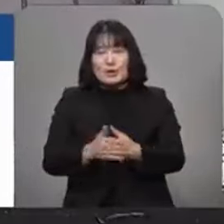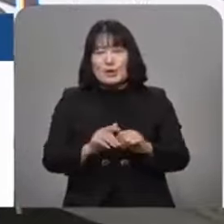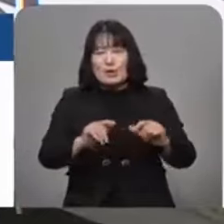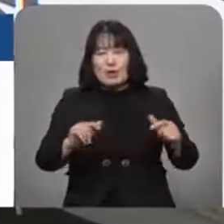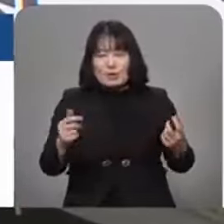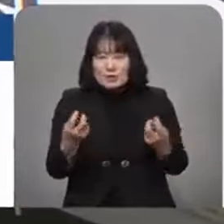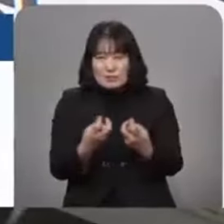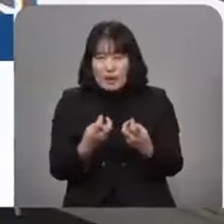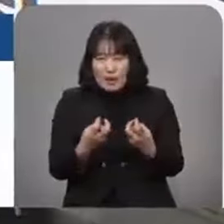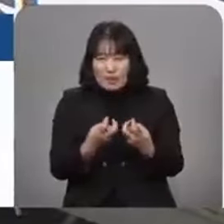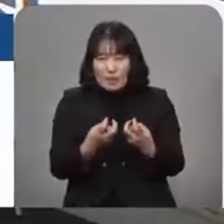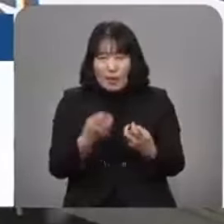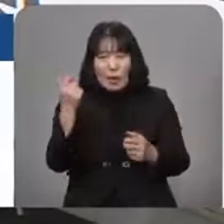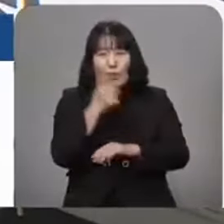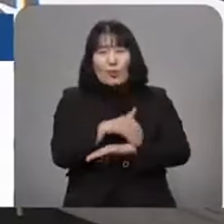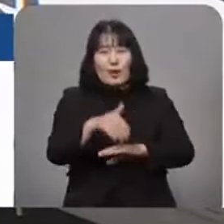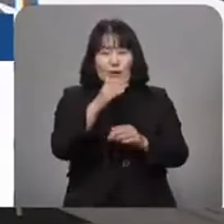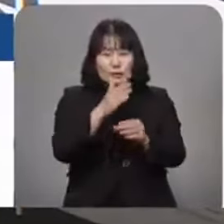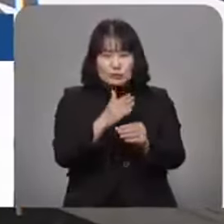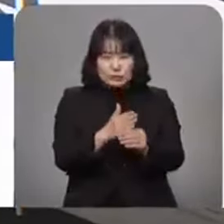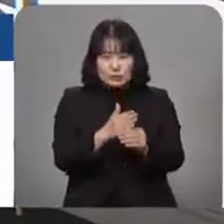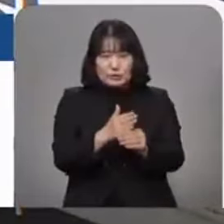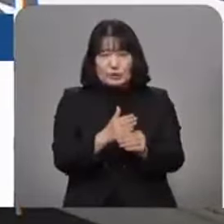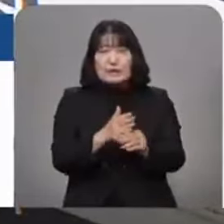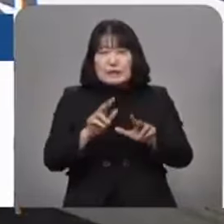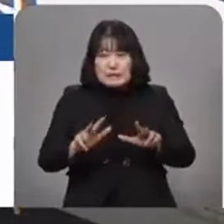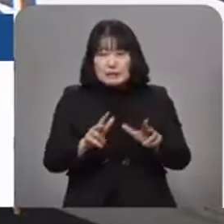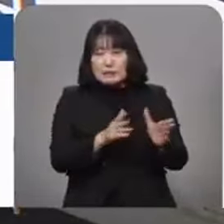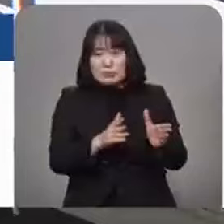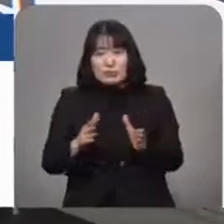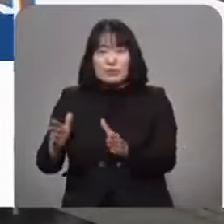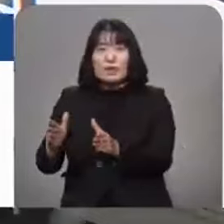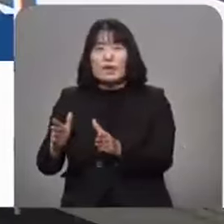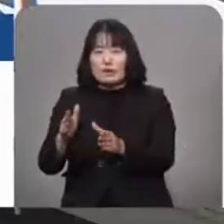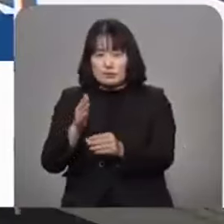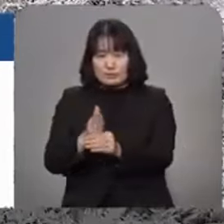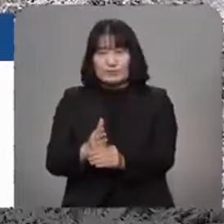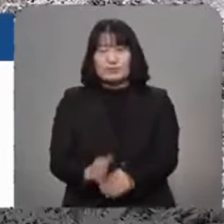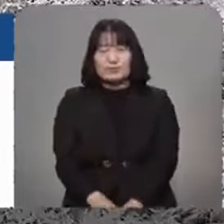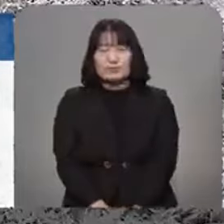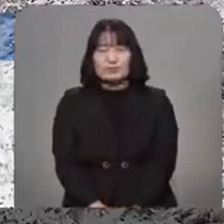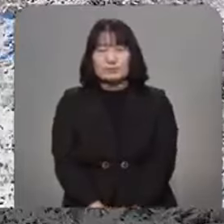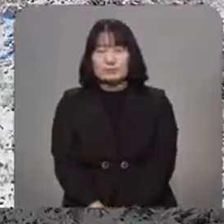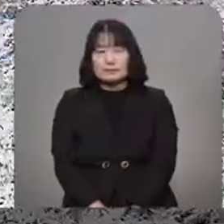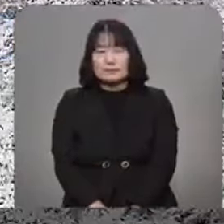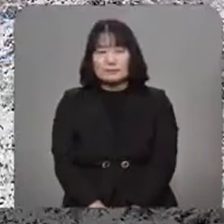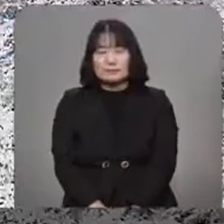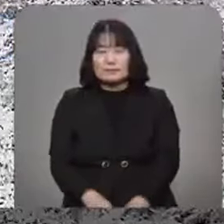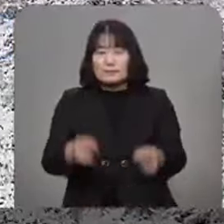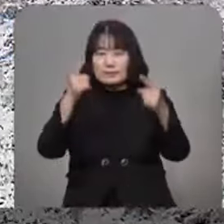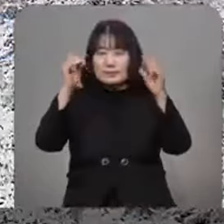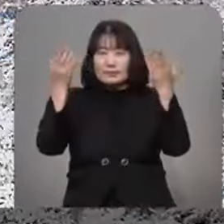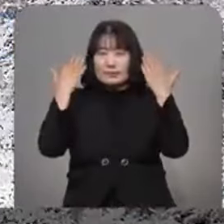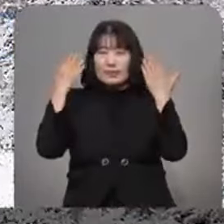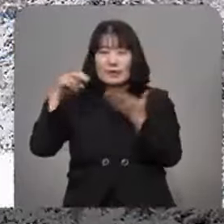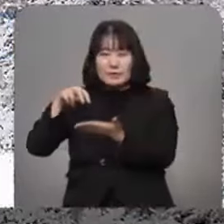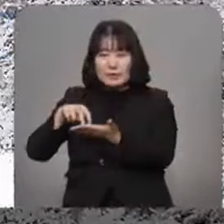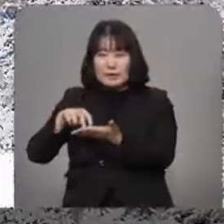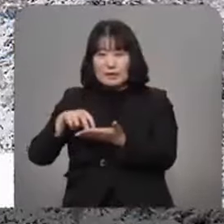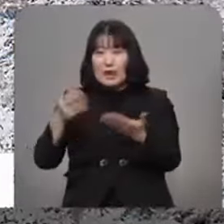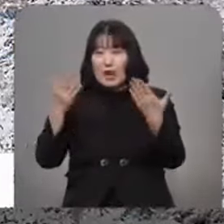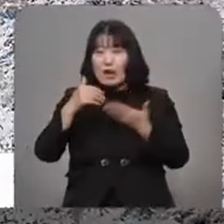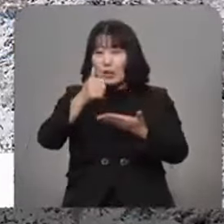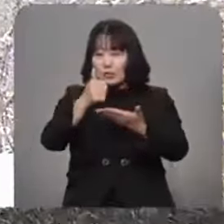좀 도출을 하려고 지금 이런 준비는 지금 저희가 하고는 있어요 대학측은 조만간 대학총장 등